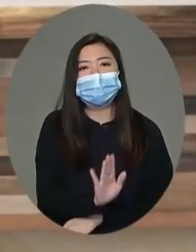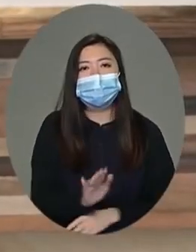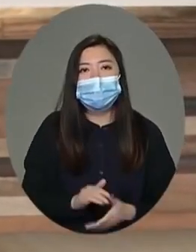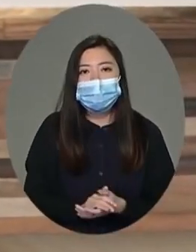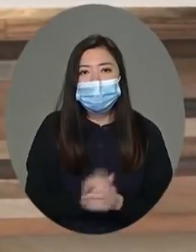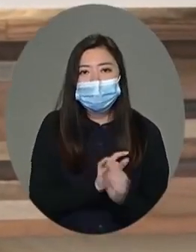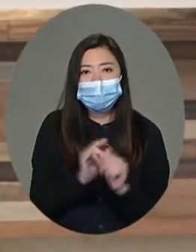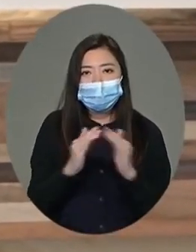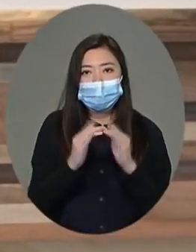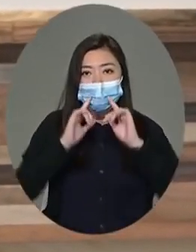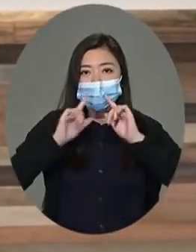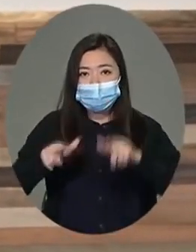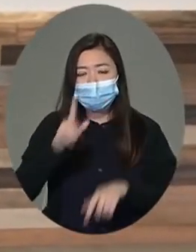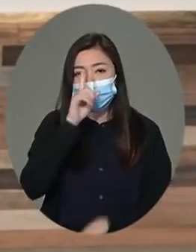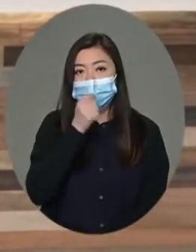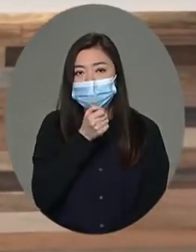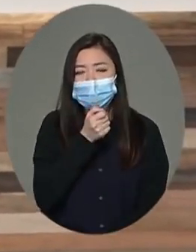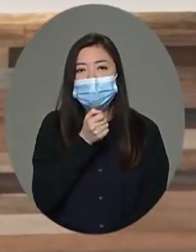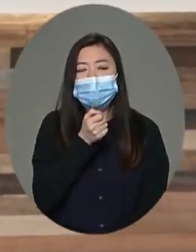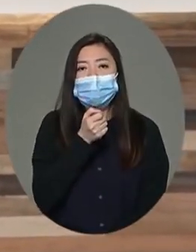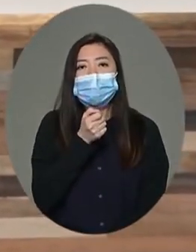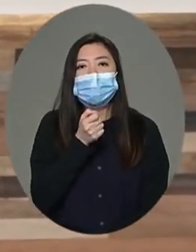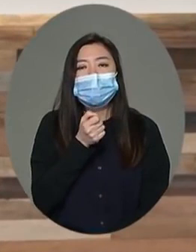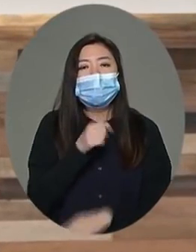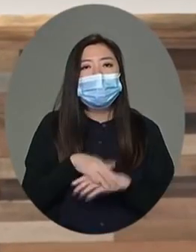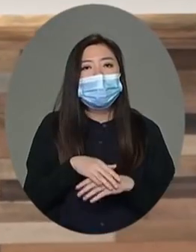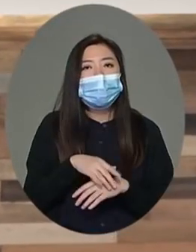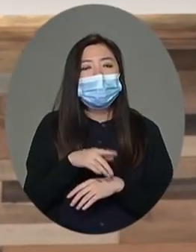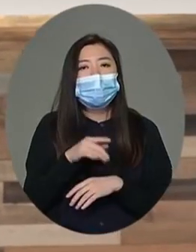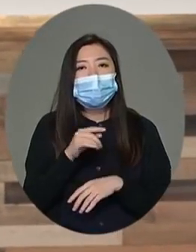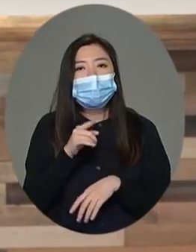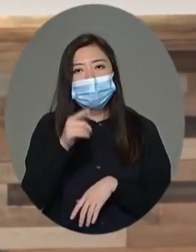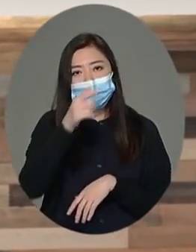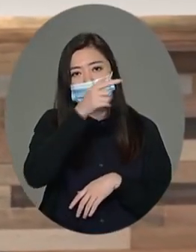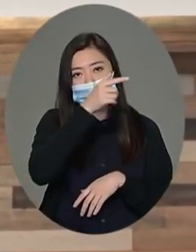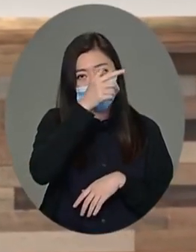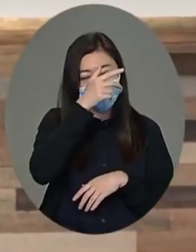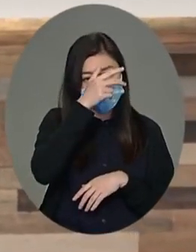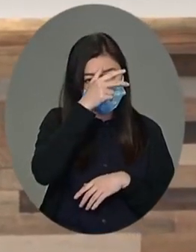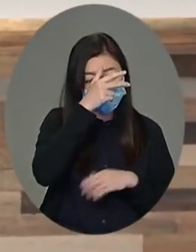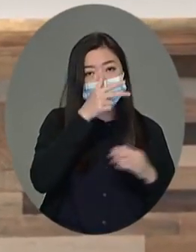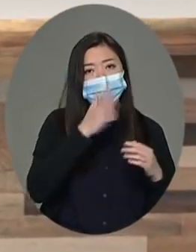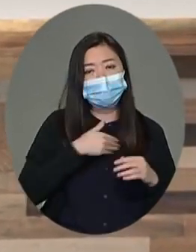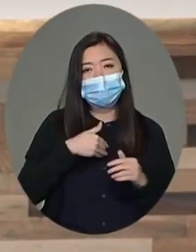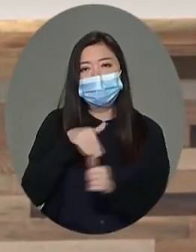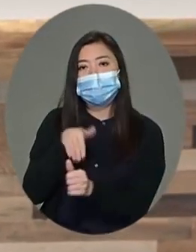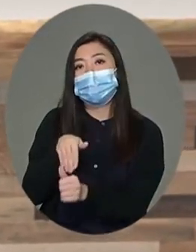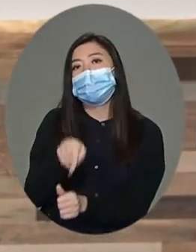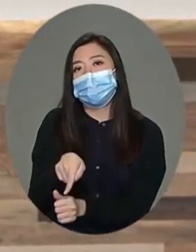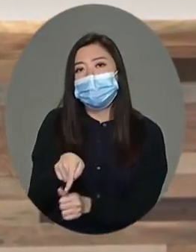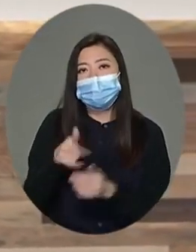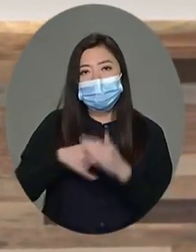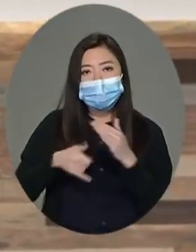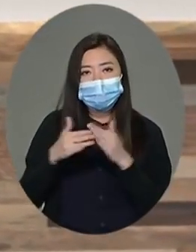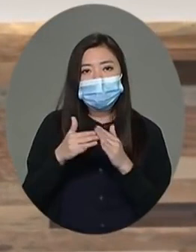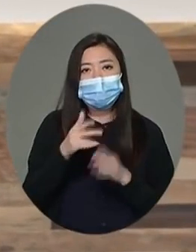保安局回覆傳媒查詢的時候就說，局方已經提醒入境處、政府和立法會政府